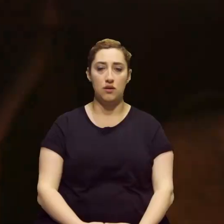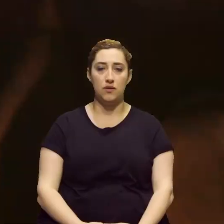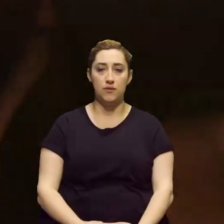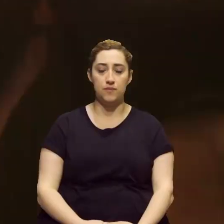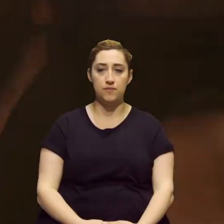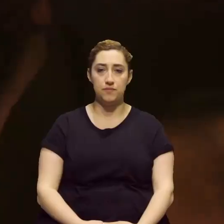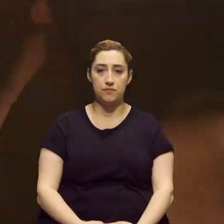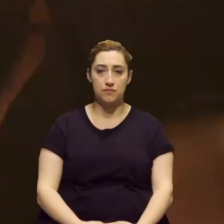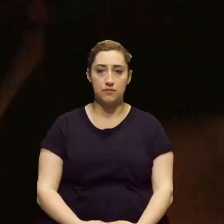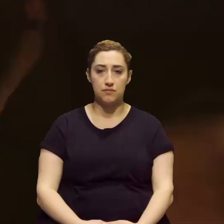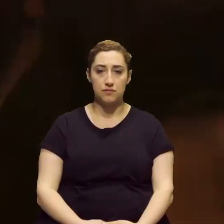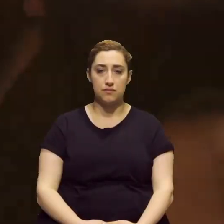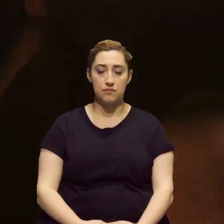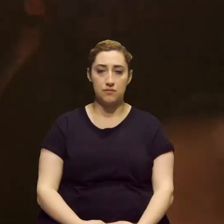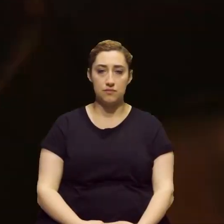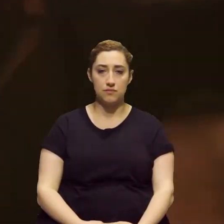Zozan da aynı yüzüğü tutuyor.